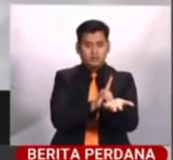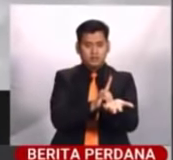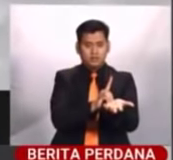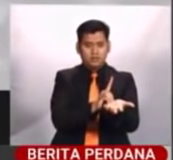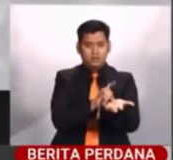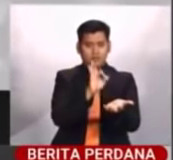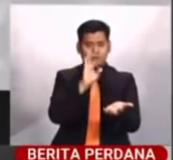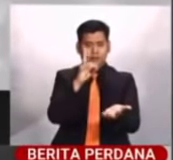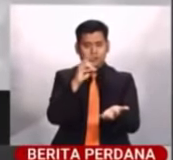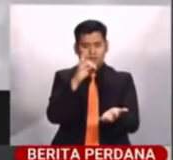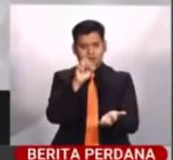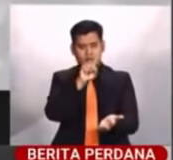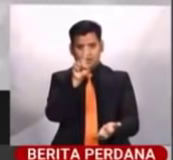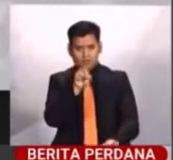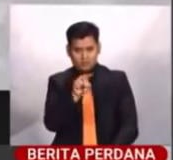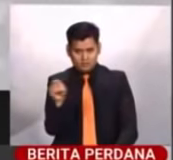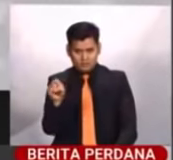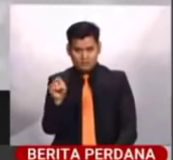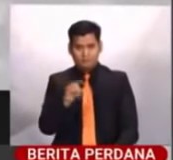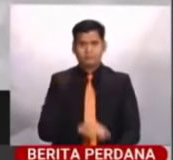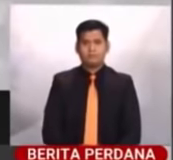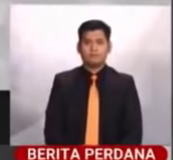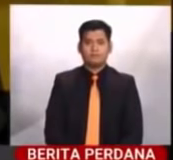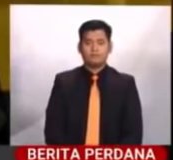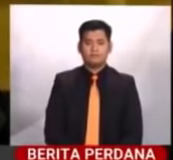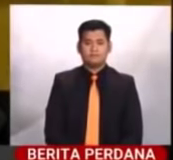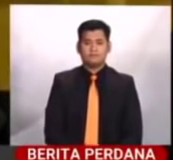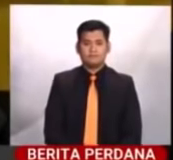Adhanom Ghebreyesus.